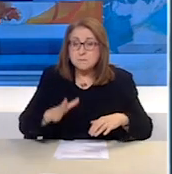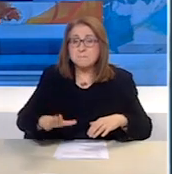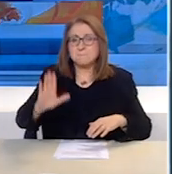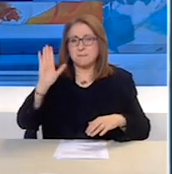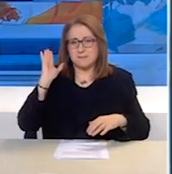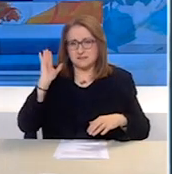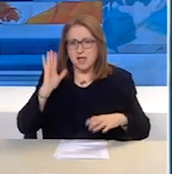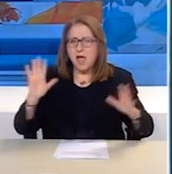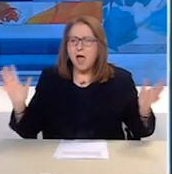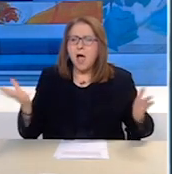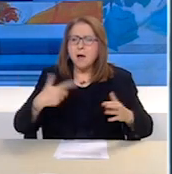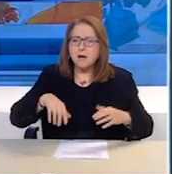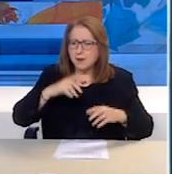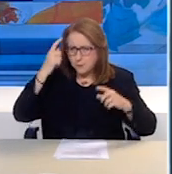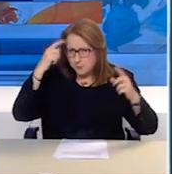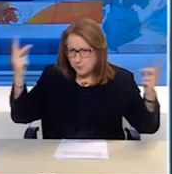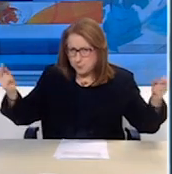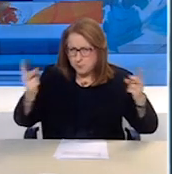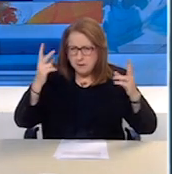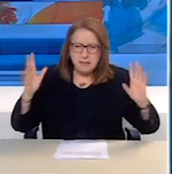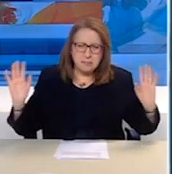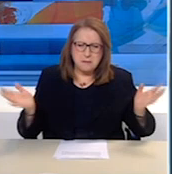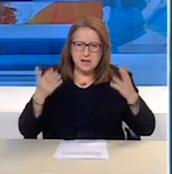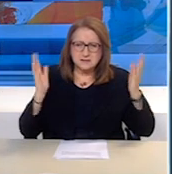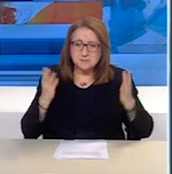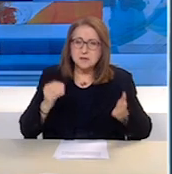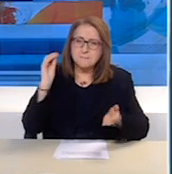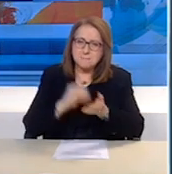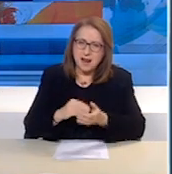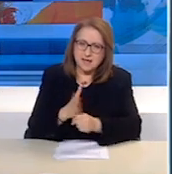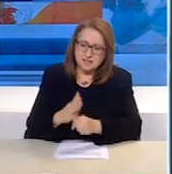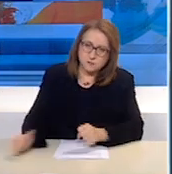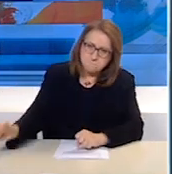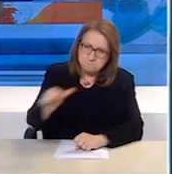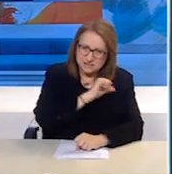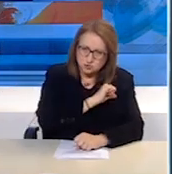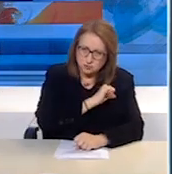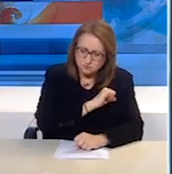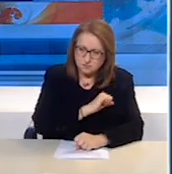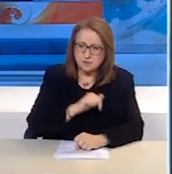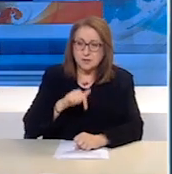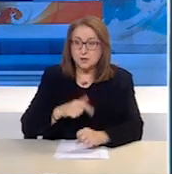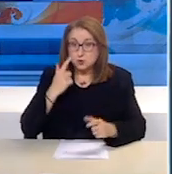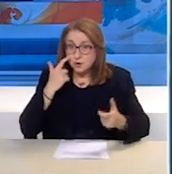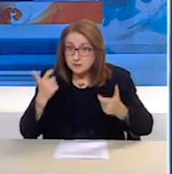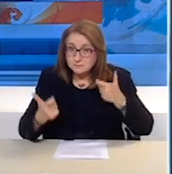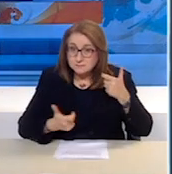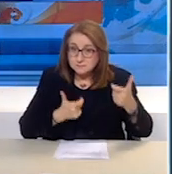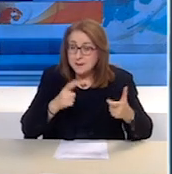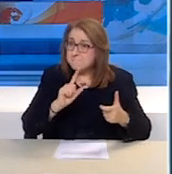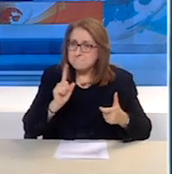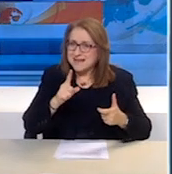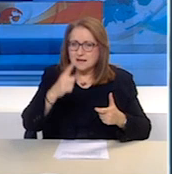οποιαδήποτε χαλάρωση θα μπορούσε να αποβεί καταστροφική. Παραμένουμε σε μια εθνική επαγρύπνηση. Δεν πρέπει να θεωρήσουμε λάθος την όλη